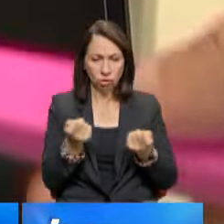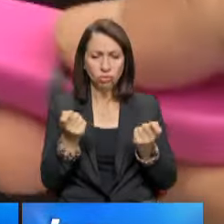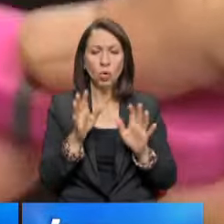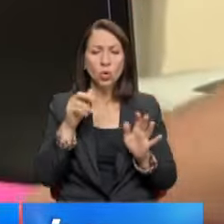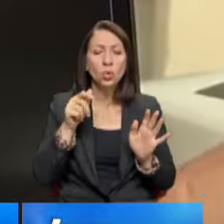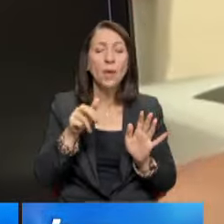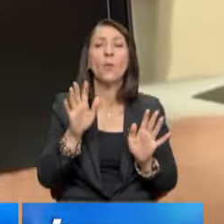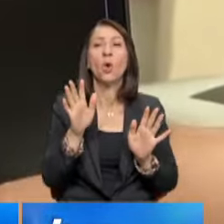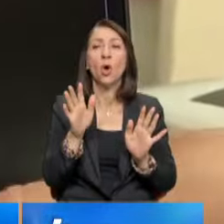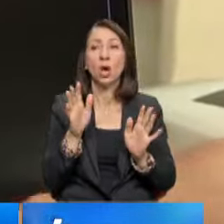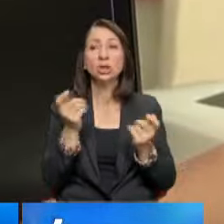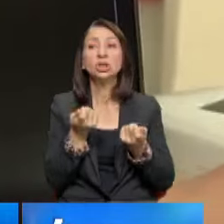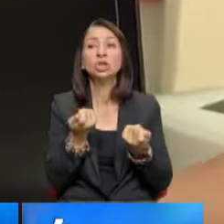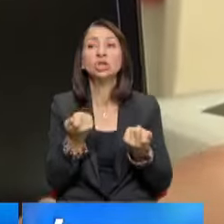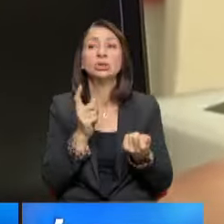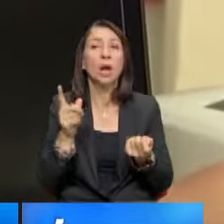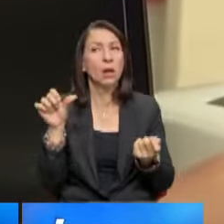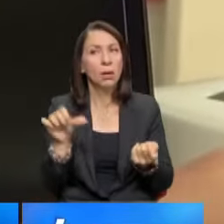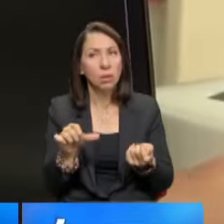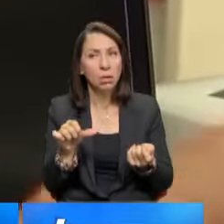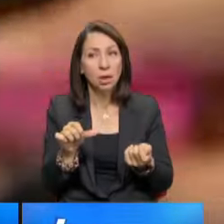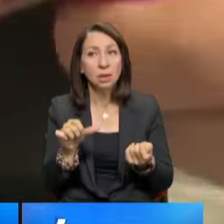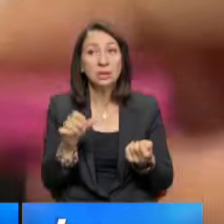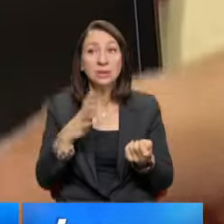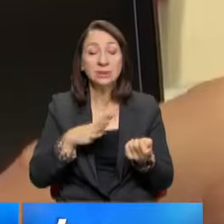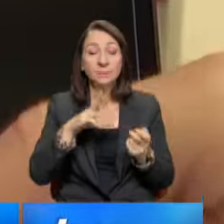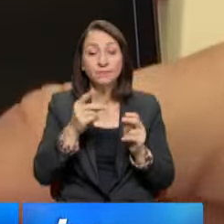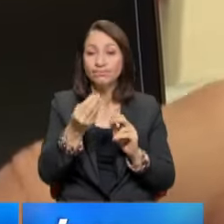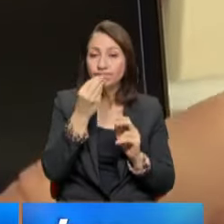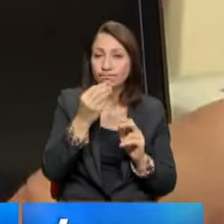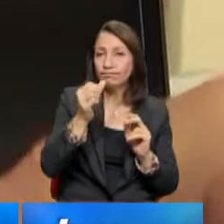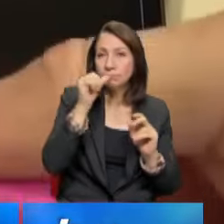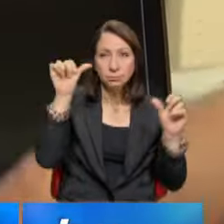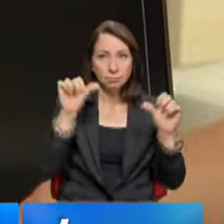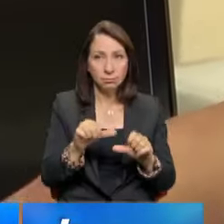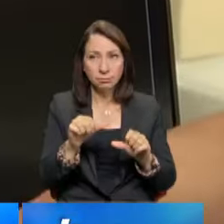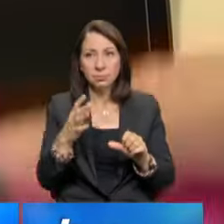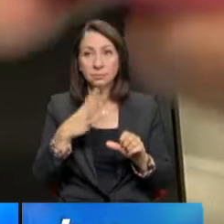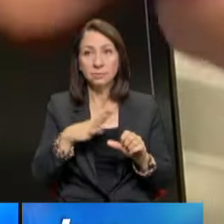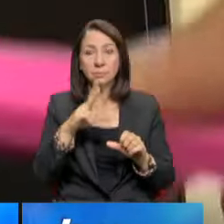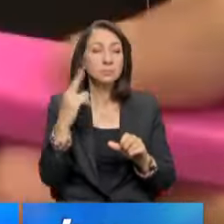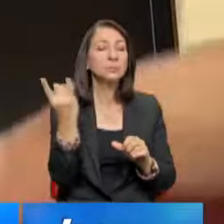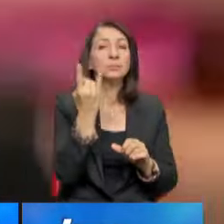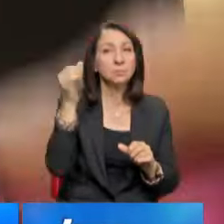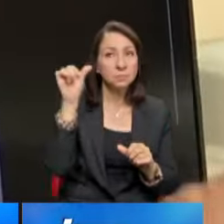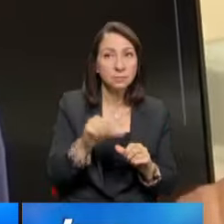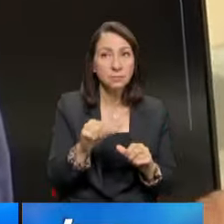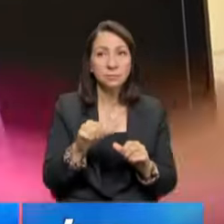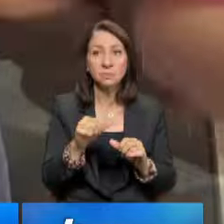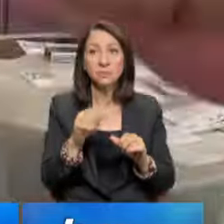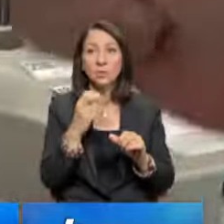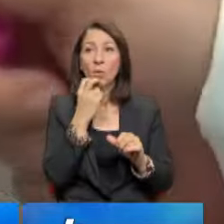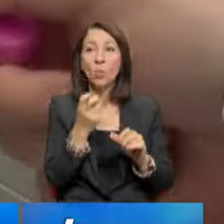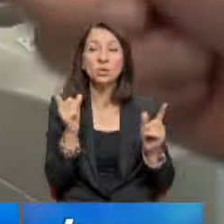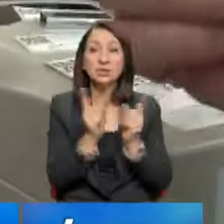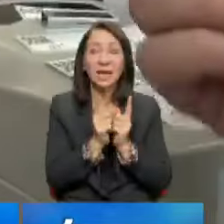çalışamıyor, yürüyemiyor, iş yapamıyor, istediği gibi yiyip içemiyor, istediği gibi dolaşamıyor, ömrünü